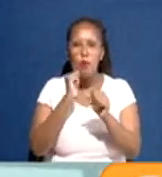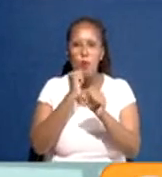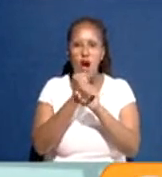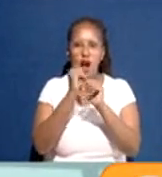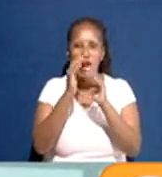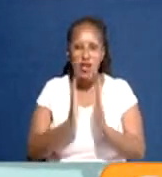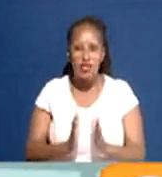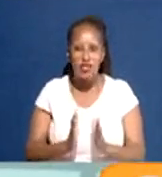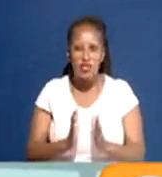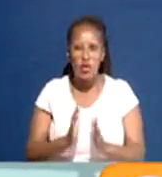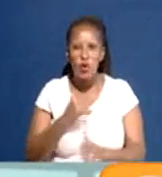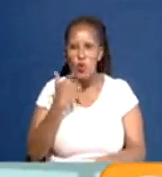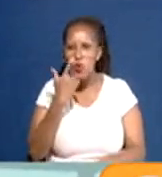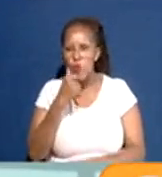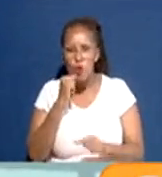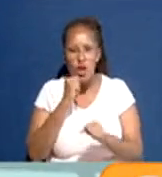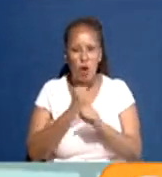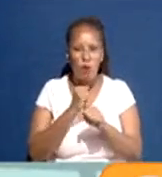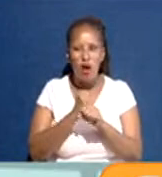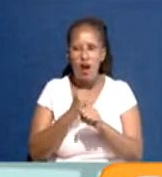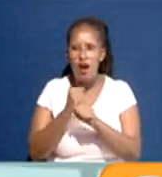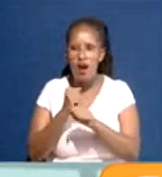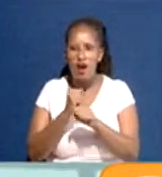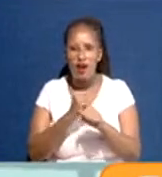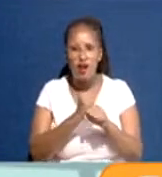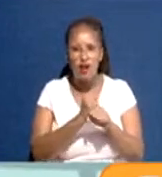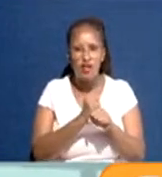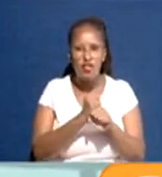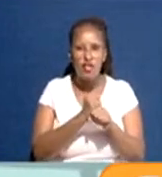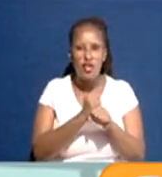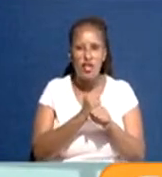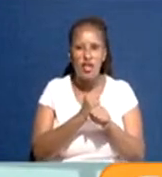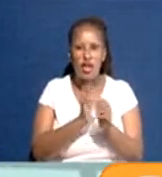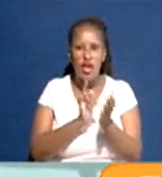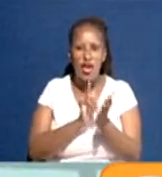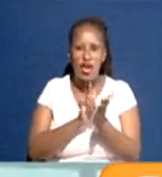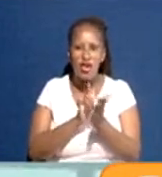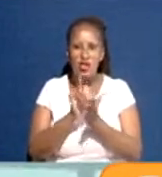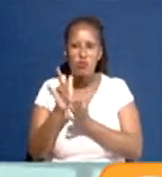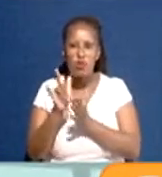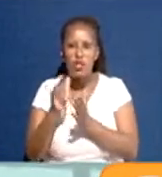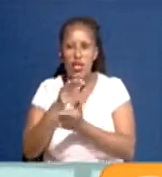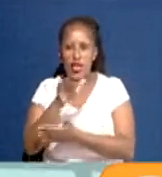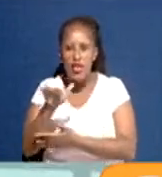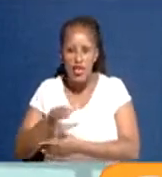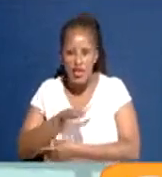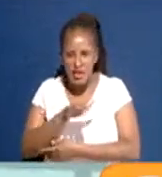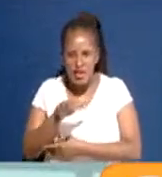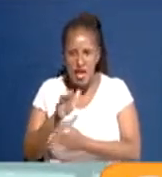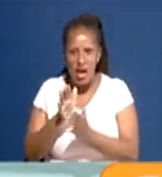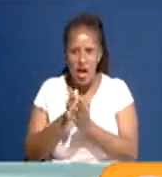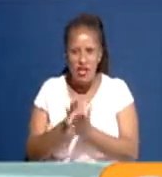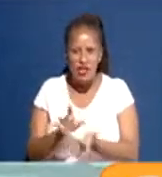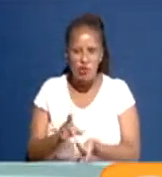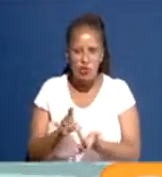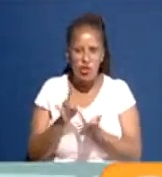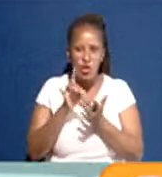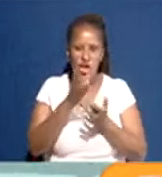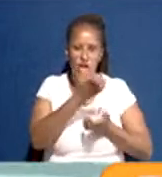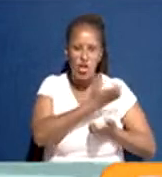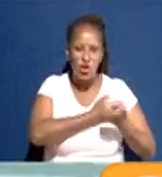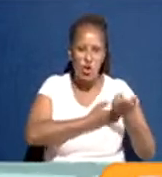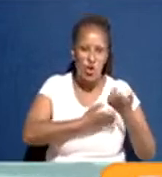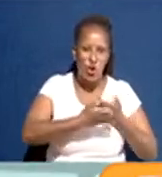wale wafanyikazi wanafanya kazi katika our export zones and our special economic